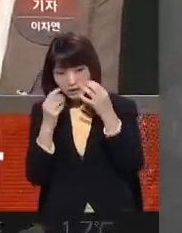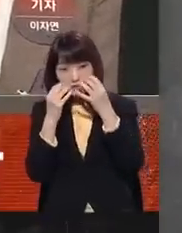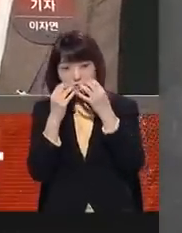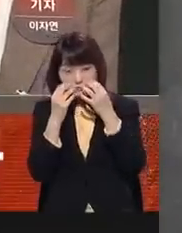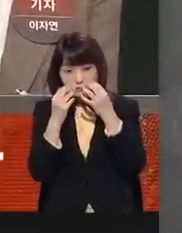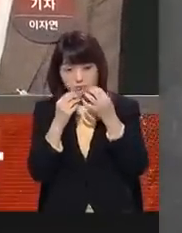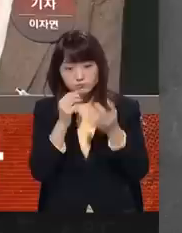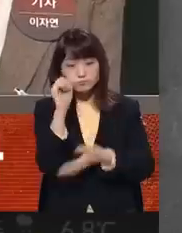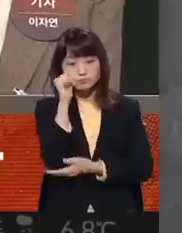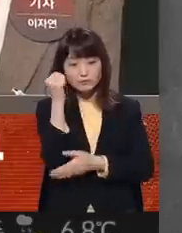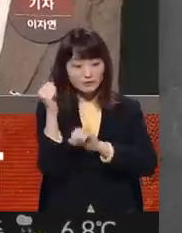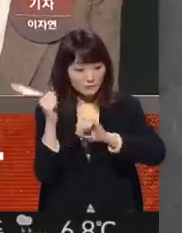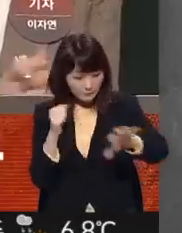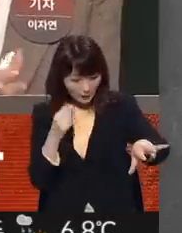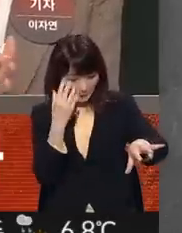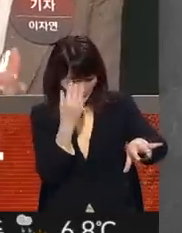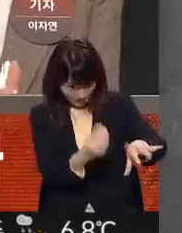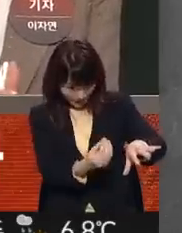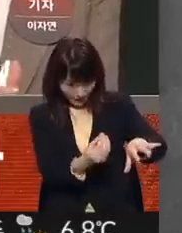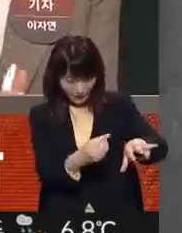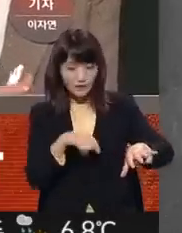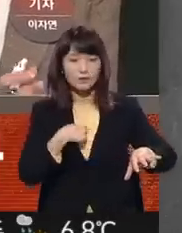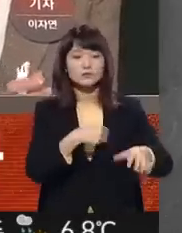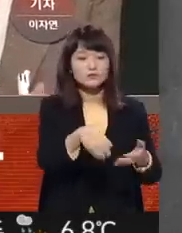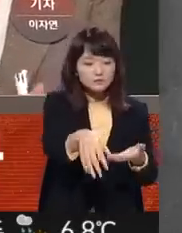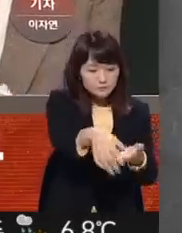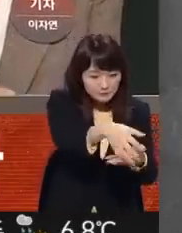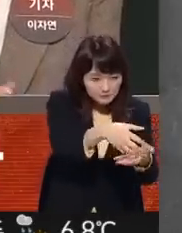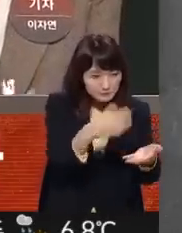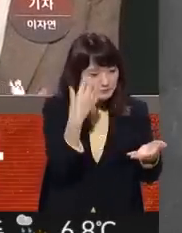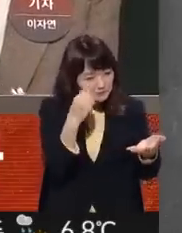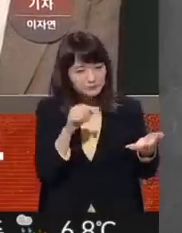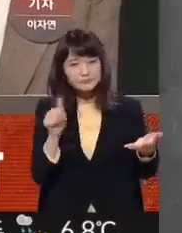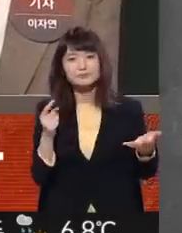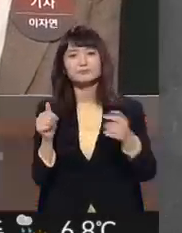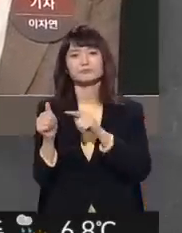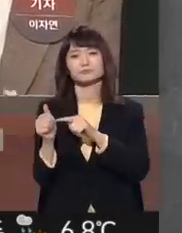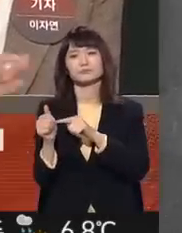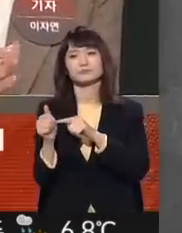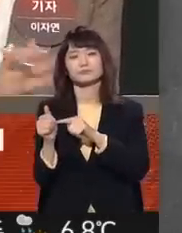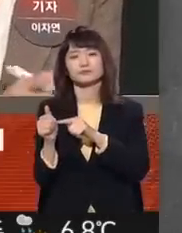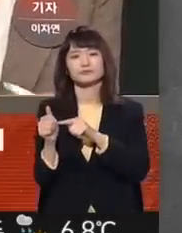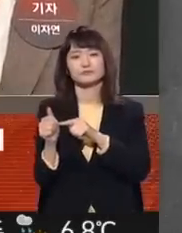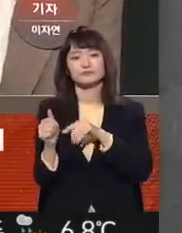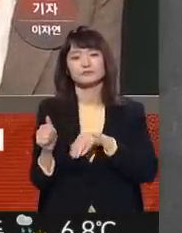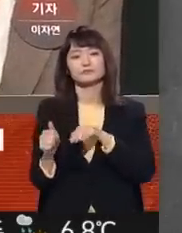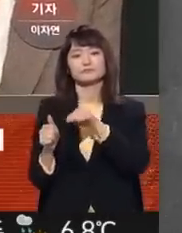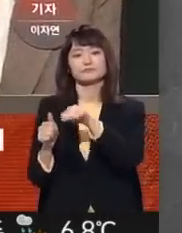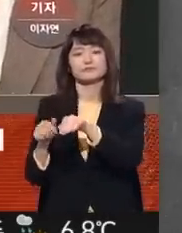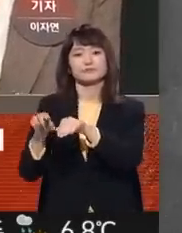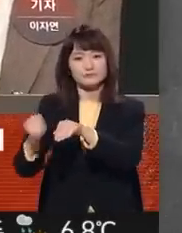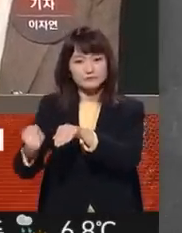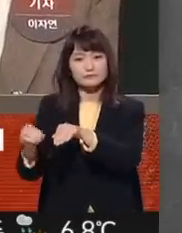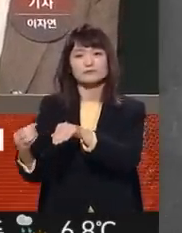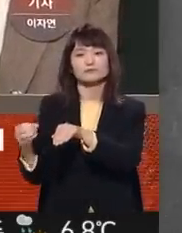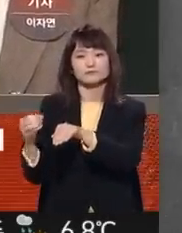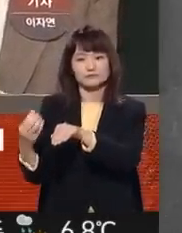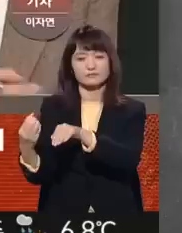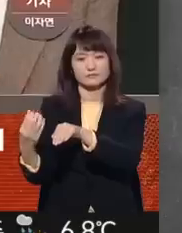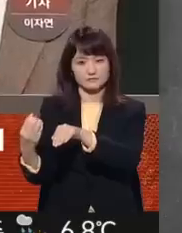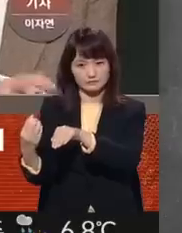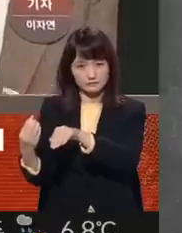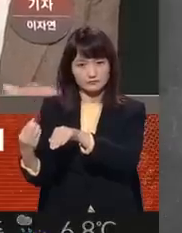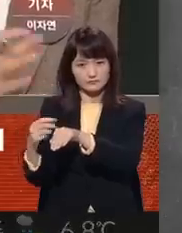발견을 했다는 겁니다. 이 혼자 쓰레기들을 줍고 있는 이 사람을 보더니 홍석천 씨가 잠시 차 좀 세우고 깜빡이 켜놔라 라고 얘기를 한